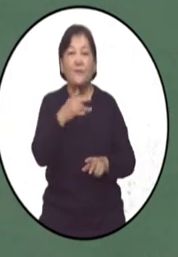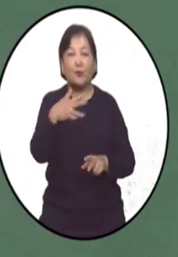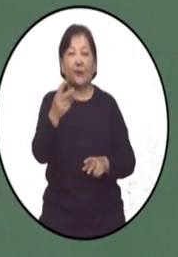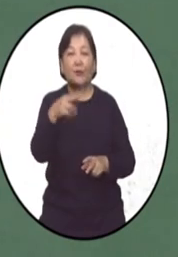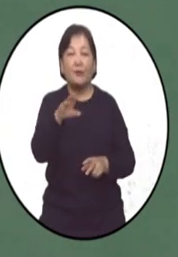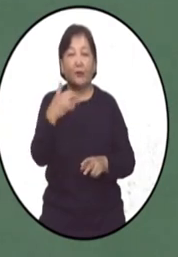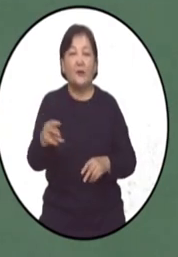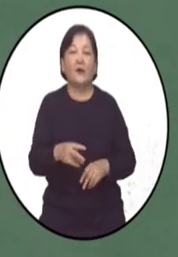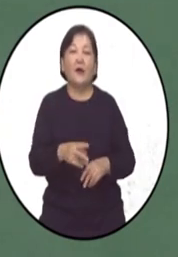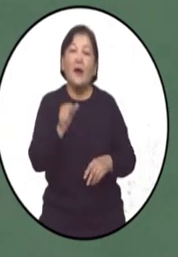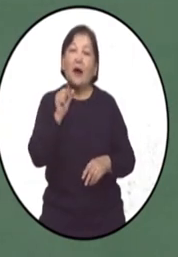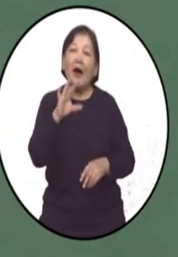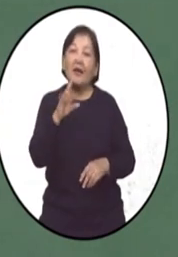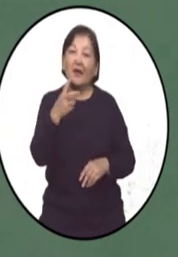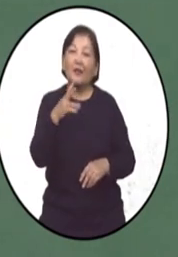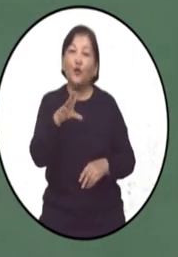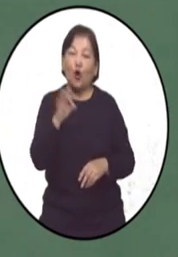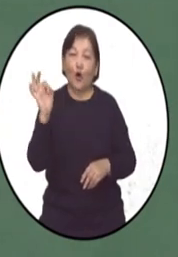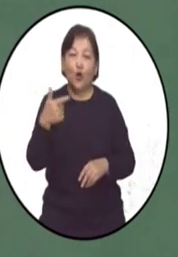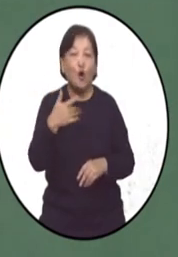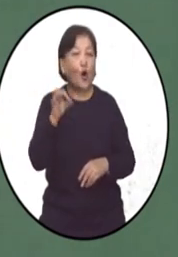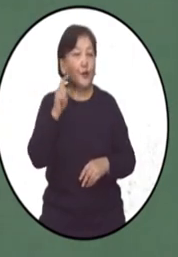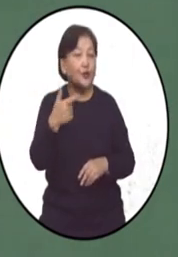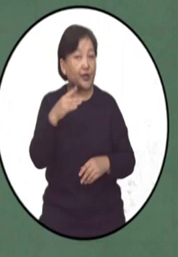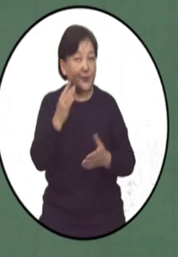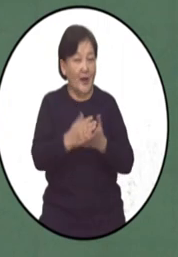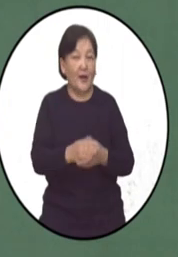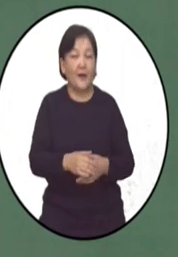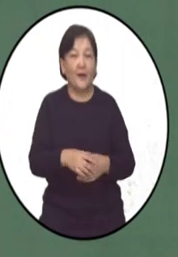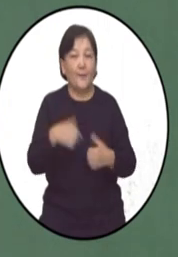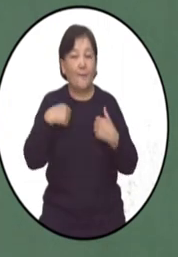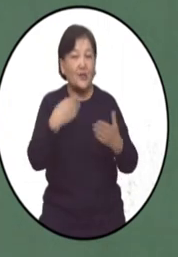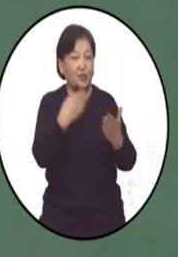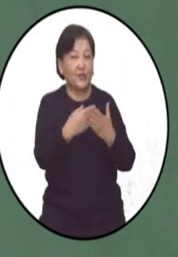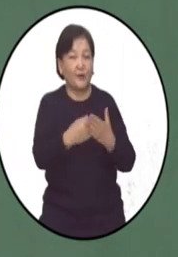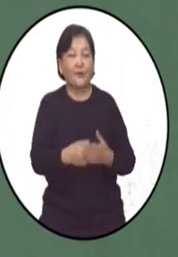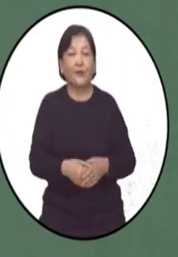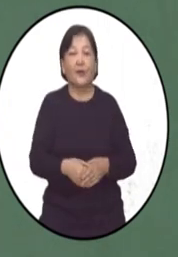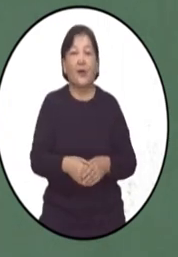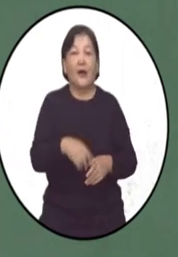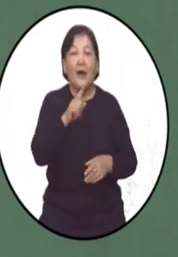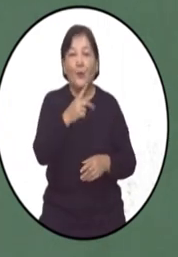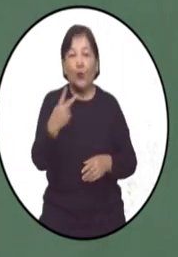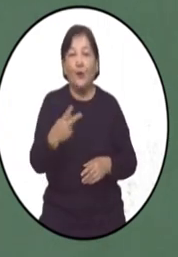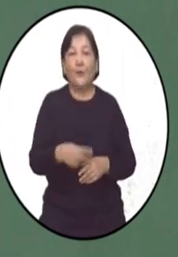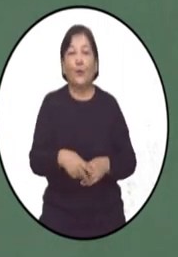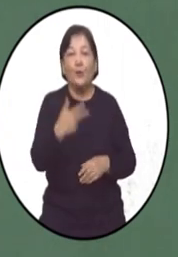тоо буюу оронгийн тоог олох гэсэн ийм бодлого байгаа. За би бол жишээ олгоод 12345 гэсэн тоог